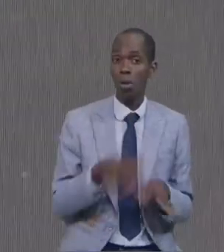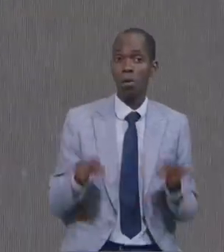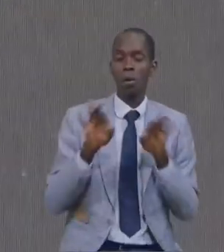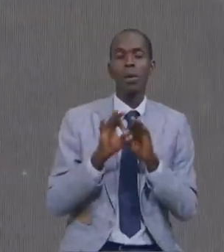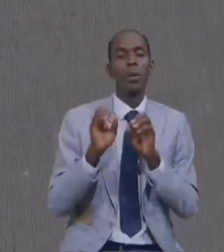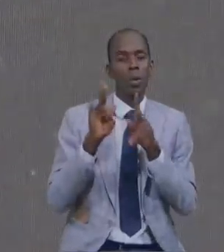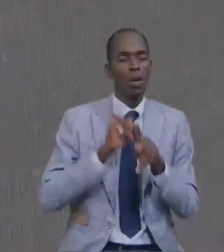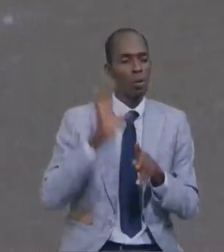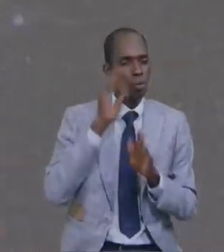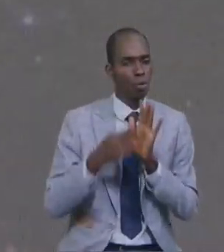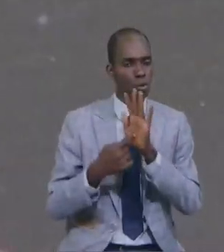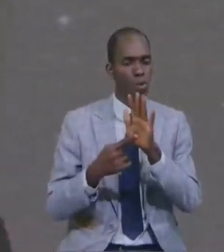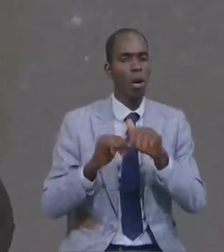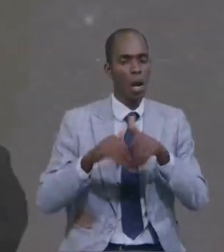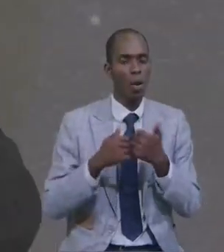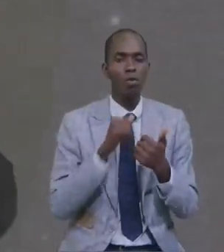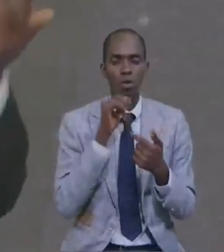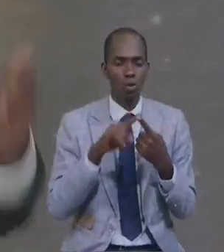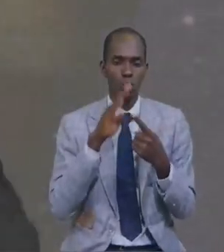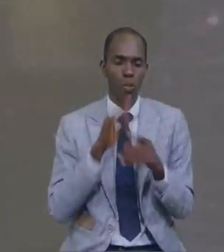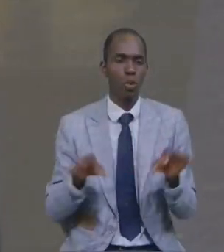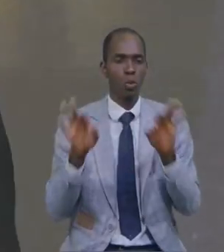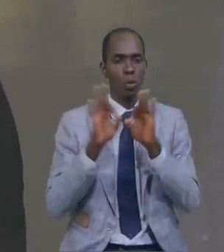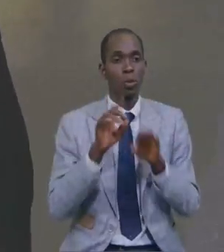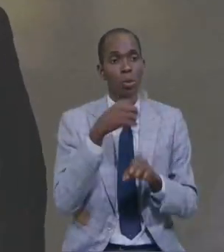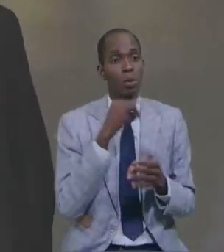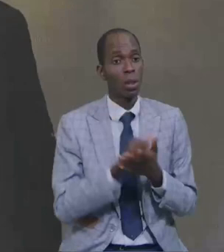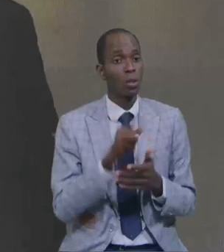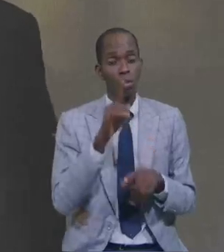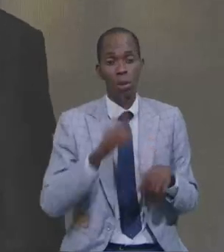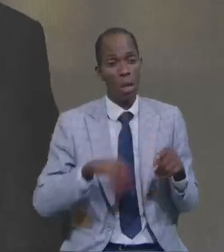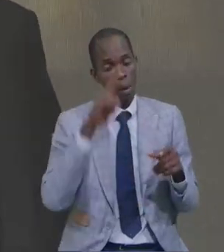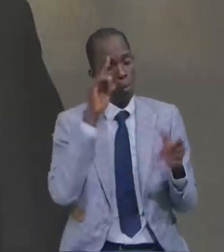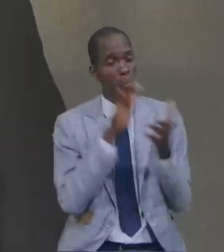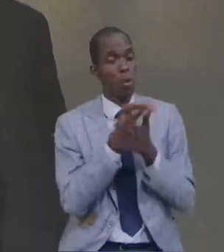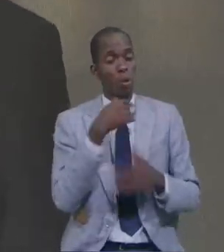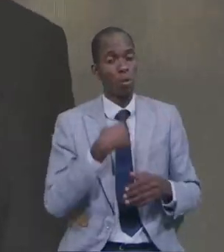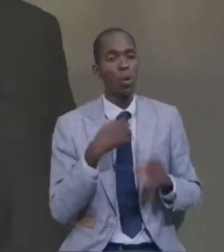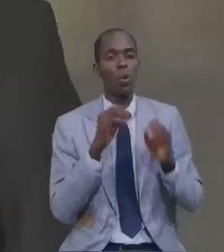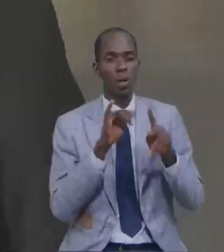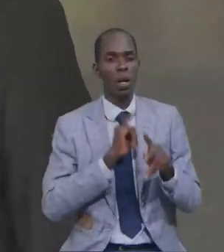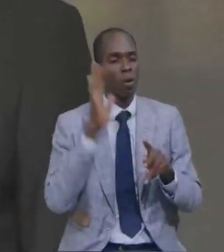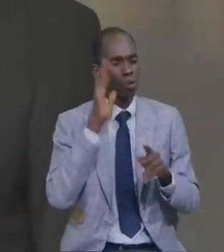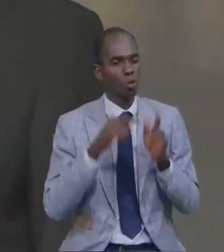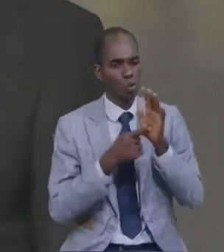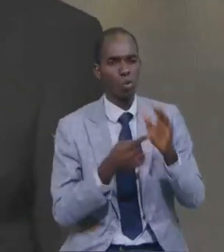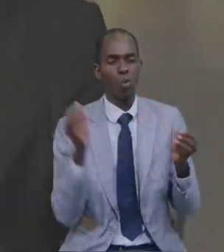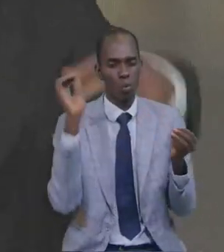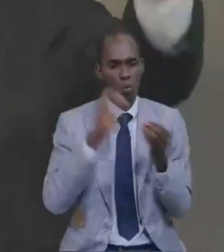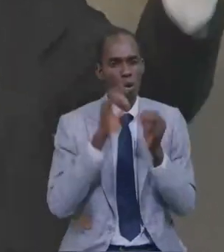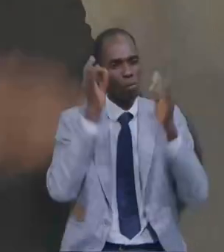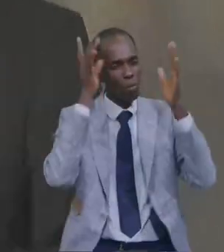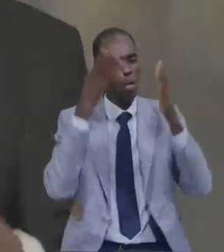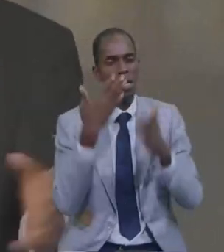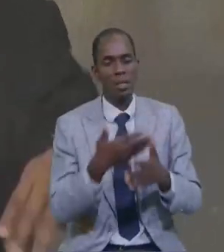tu n'as encore rien vu, hein. Dieu, ce n'est pas ma faute, hein. Mon mari a dit que je ne suis pas digne de